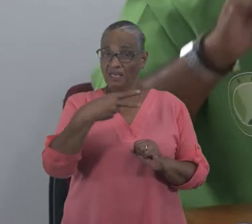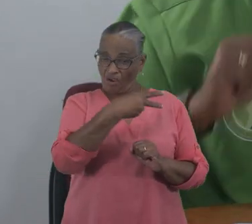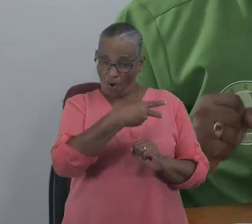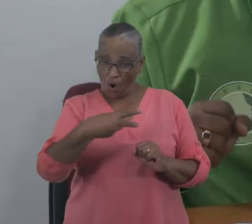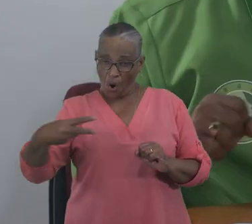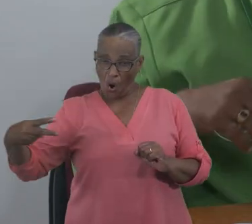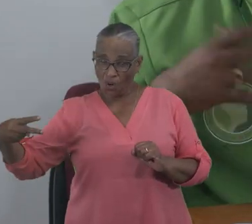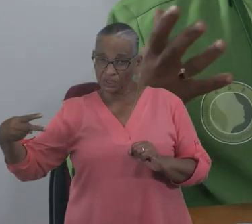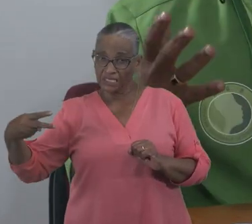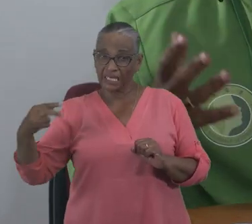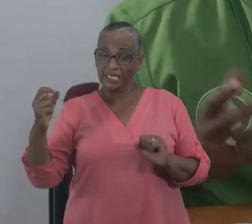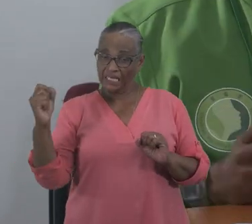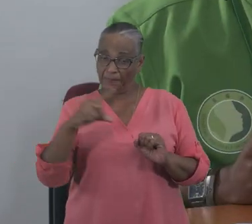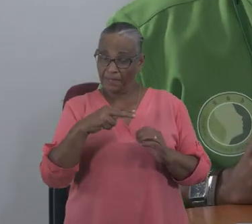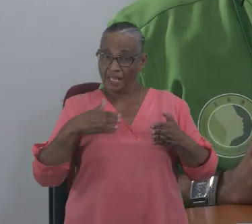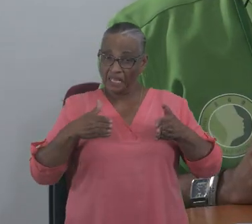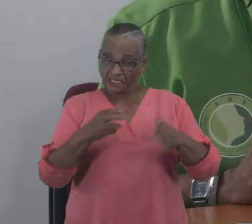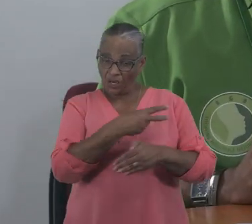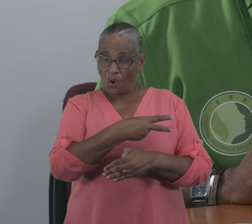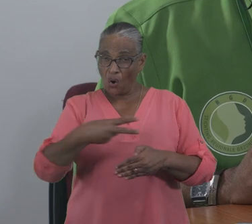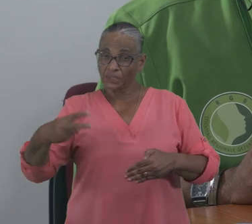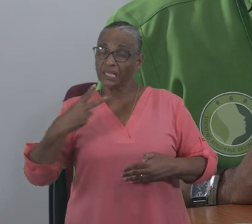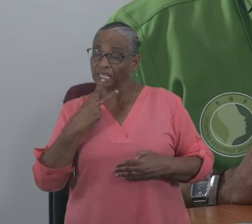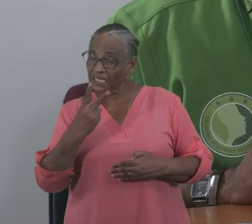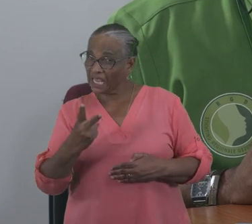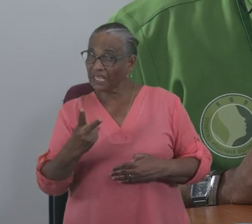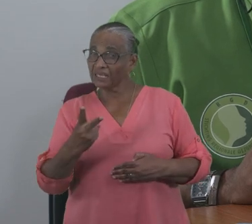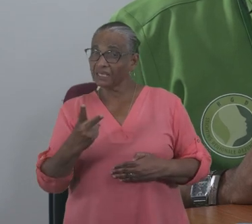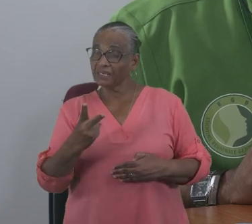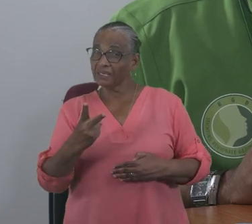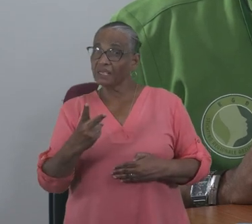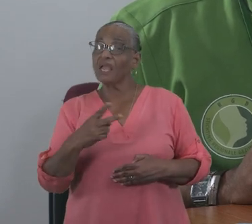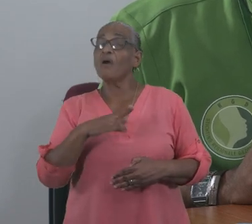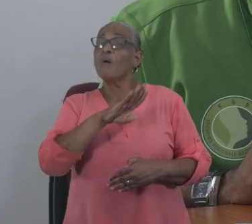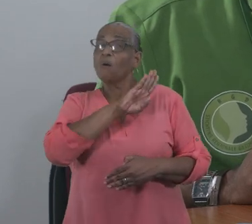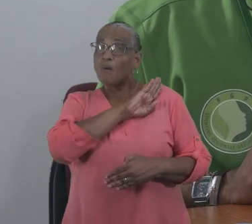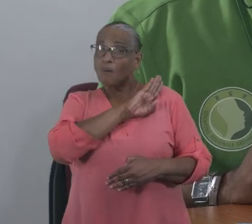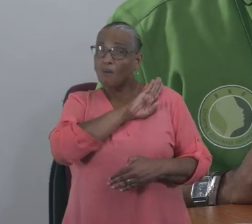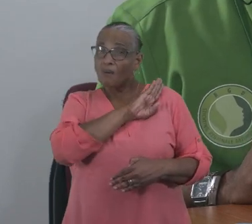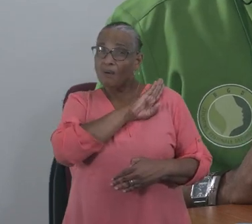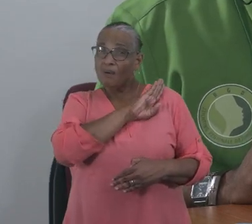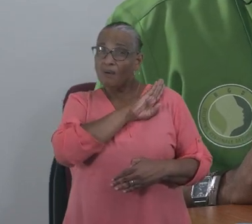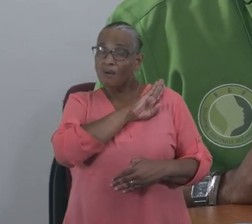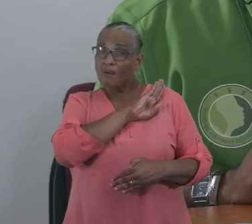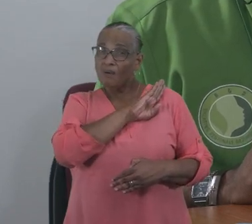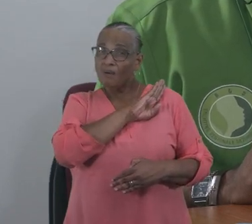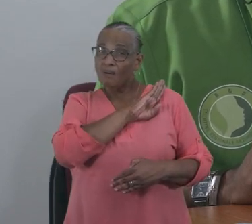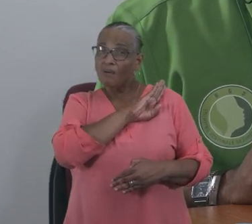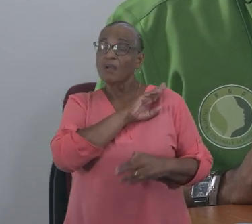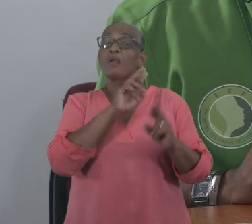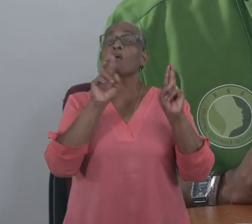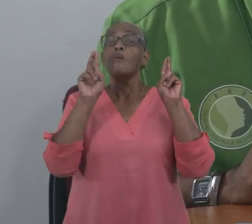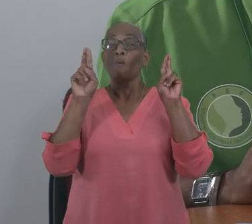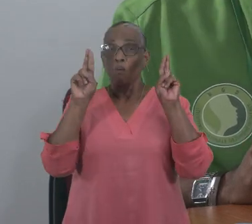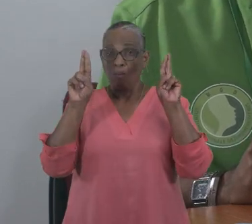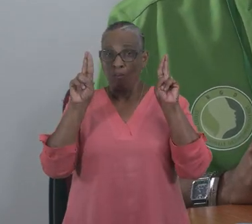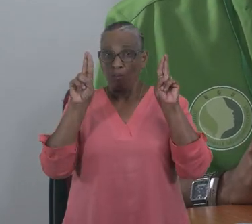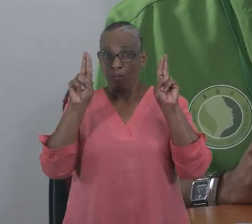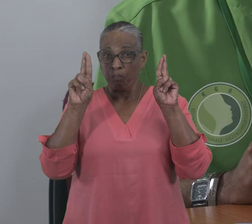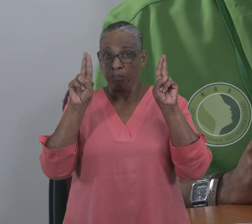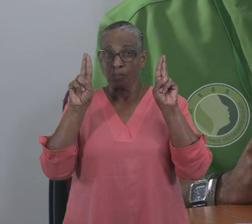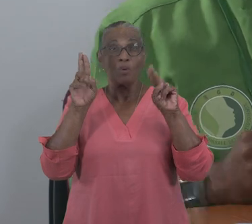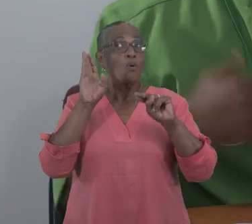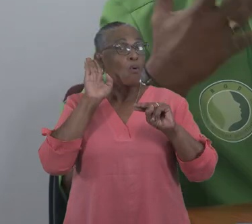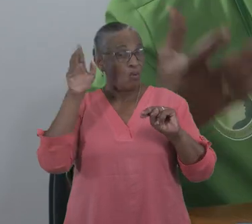zijn de nummers bakken en e-mailadres. En Sami want takkie verder. Ik hoop